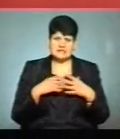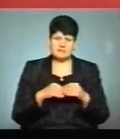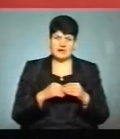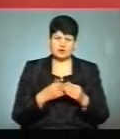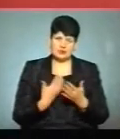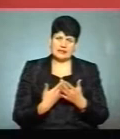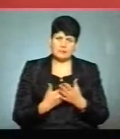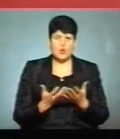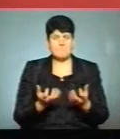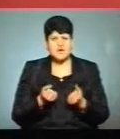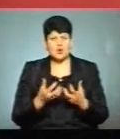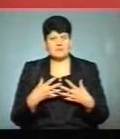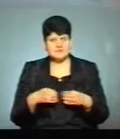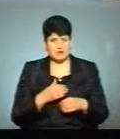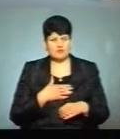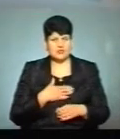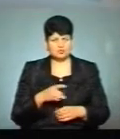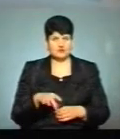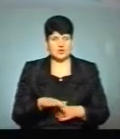прийомних сімей в нашому регіоні?